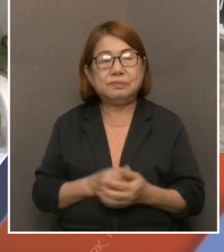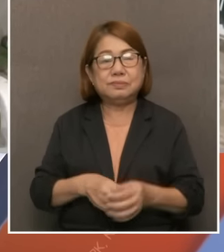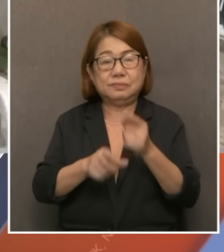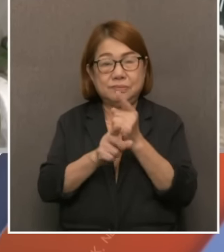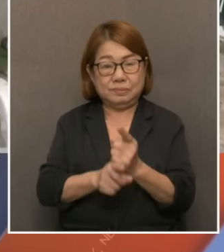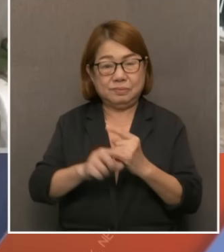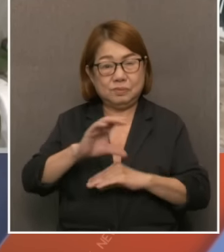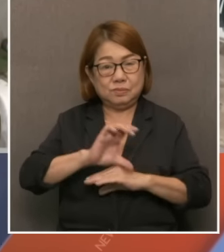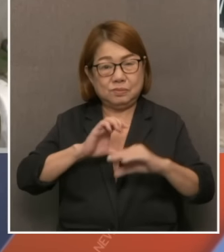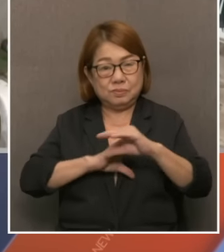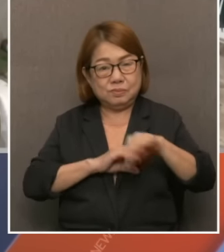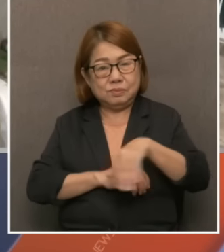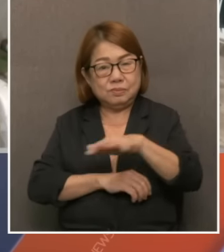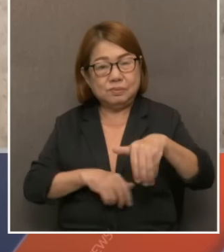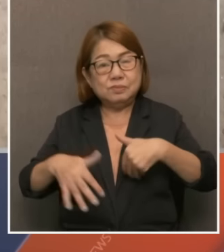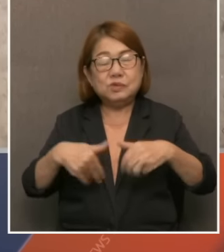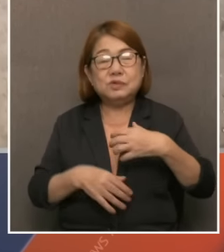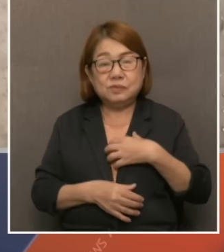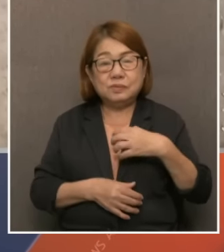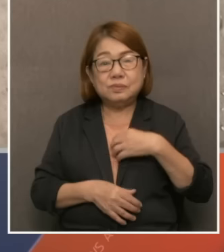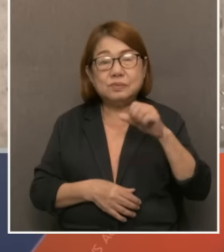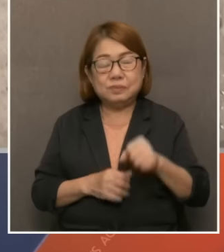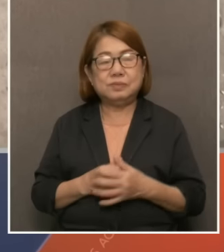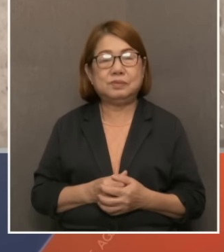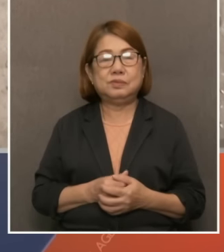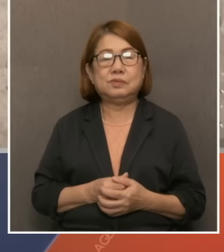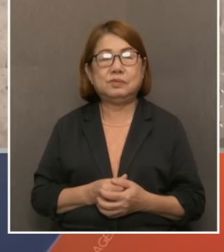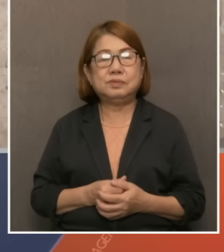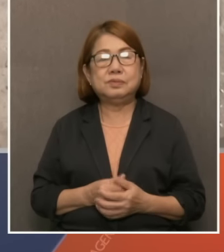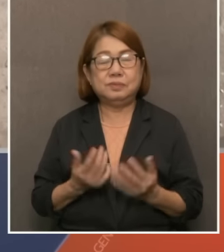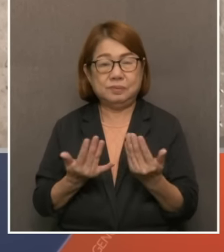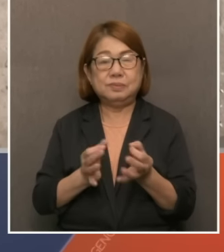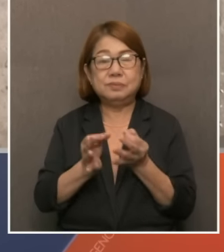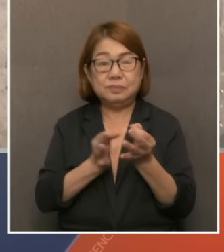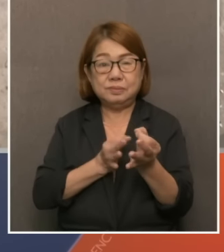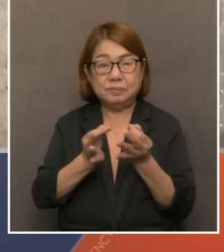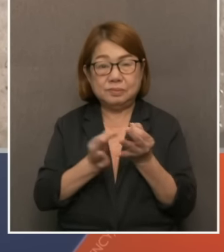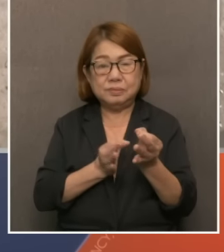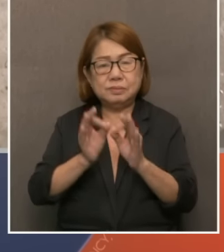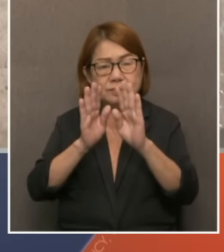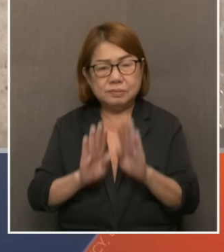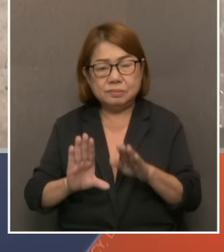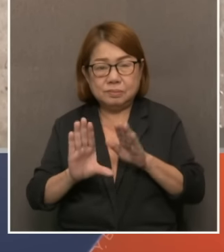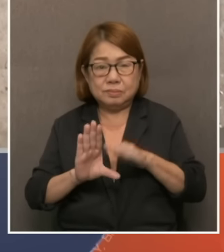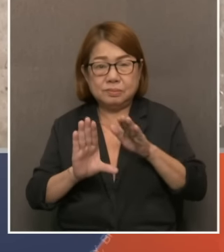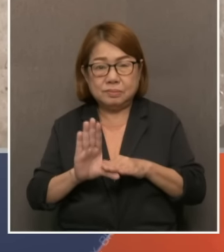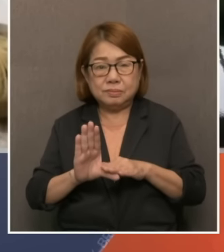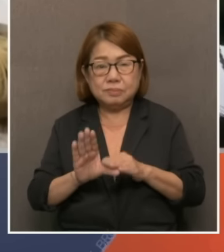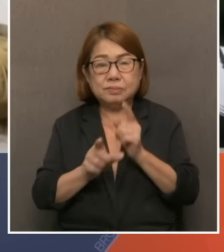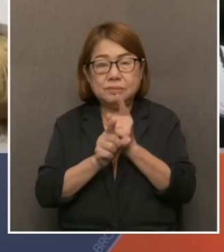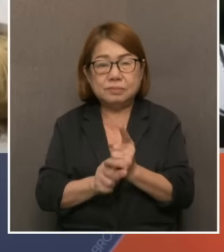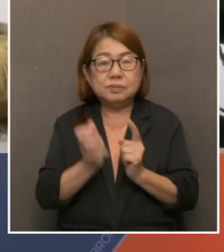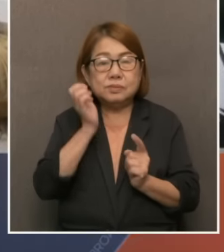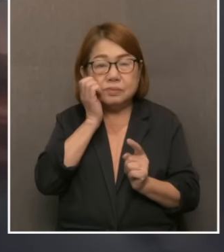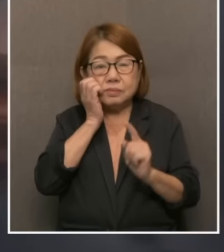ที่ประชาชนเฝ้ารอนะคะแล้วเดี๋ยวเราพาคุณผู้ชมค่ะไปทำความเข้าใจกันอีกครั้งหนึ่งสำหรับรูปแบบวิธีการลงทะเบียนผ่านแอปพลิเคชันทางรั